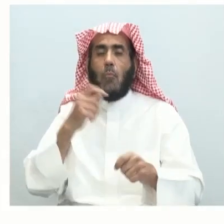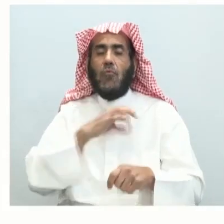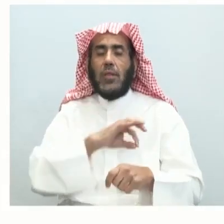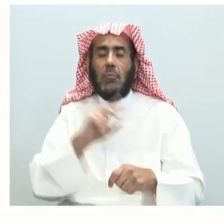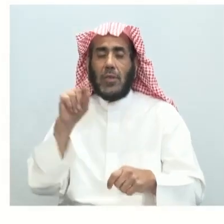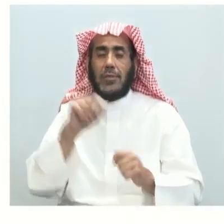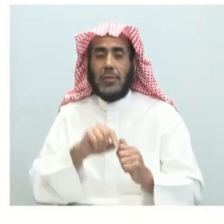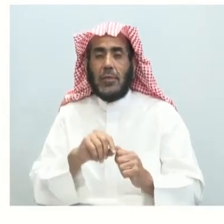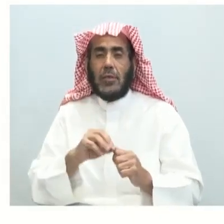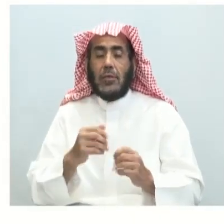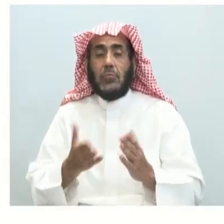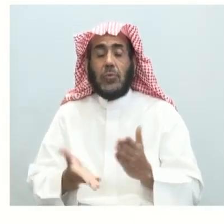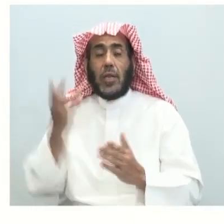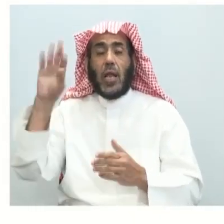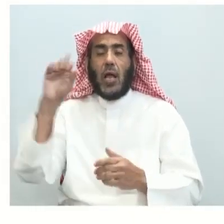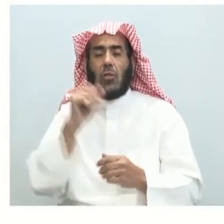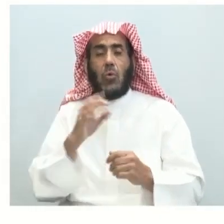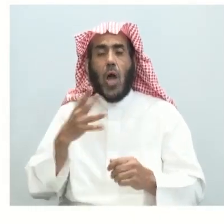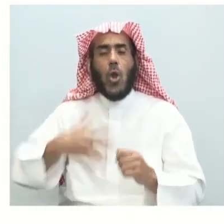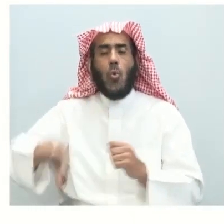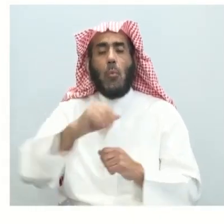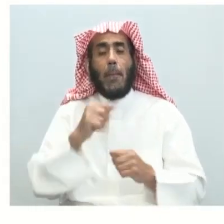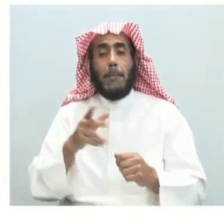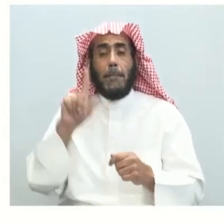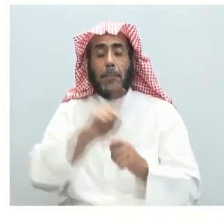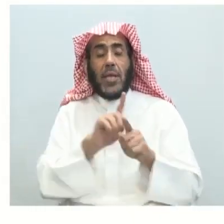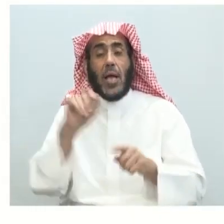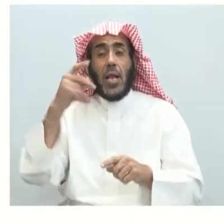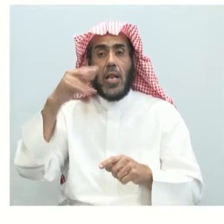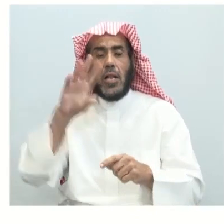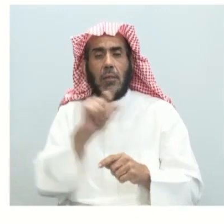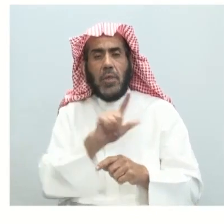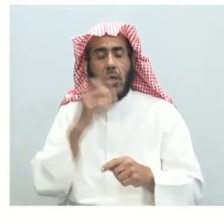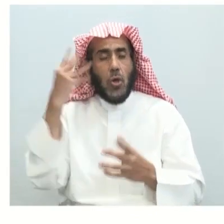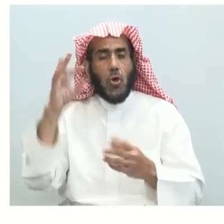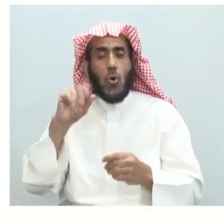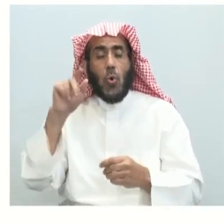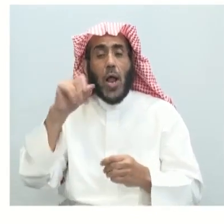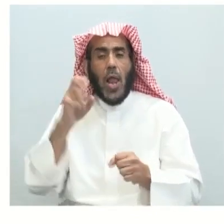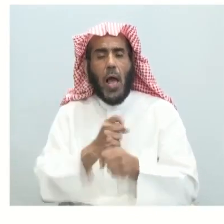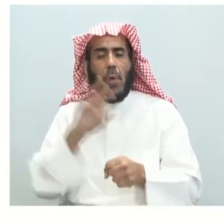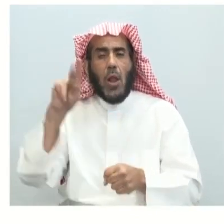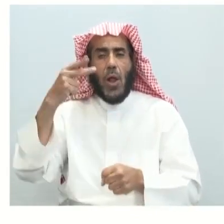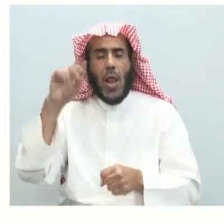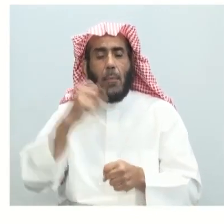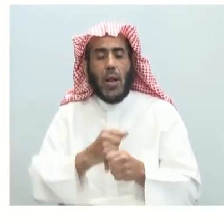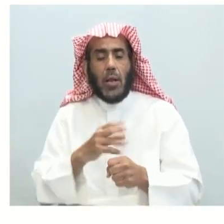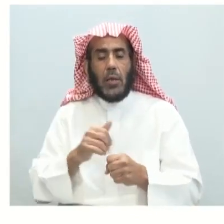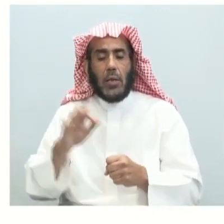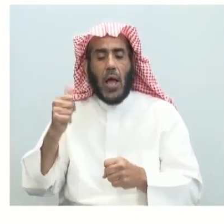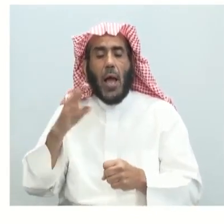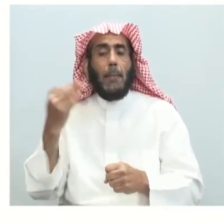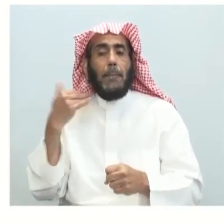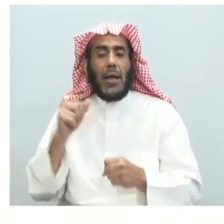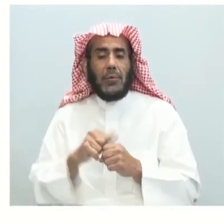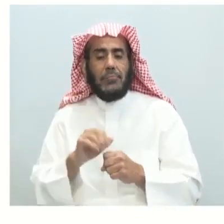ممتاز تنهض الامم بالعلم والعمل الاما هنا الامانه سنقوم بتعريفها